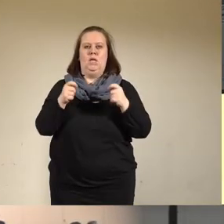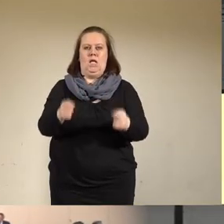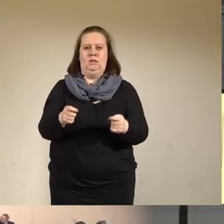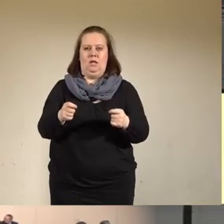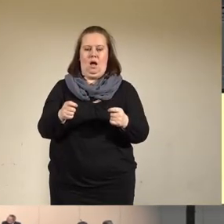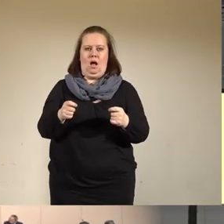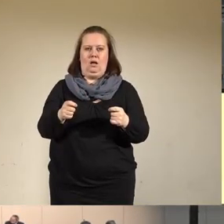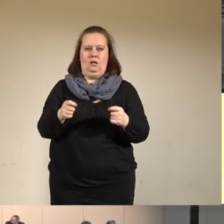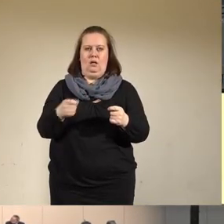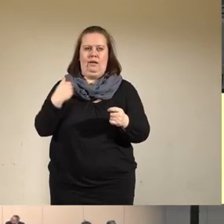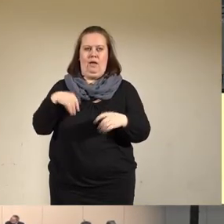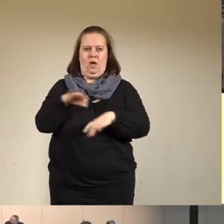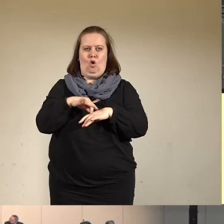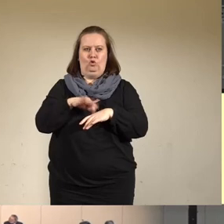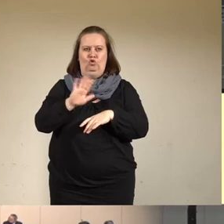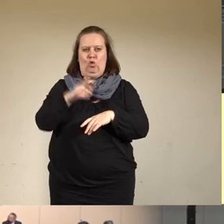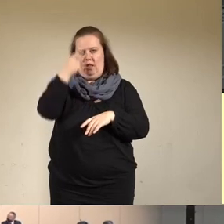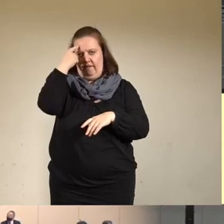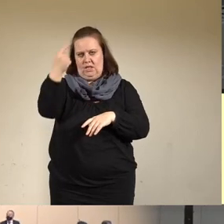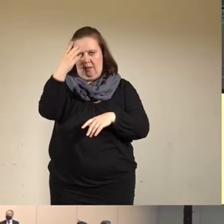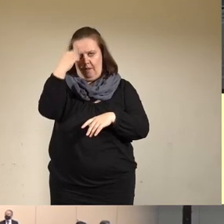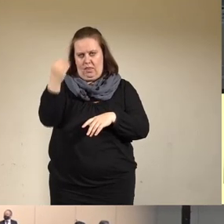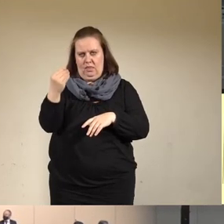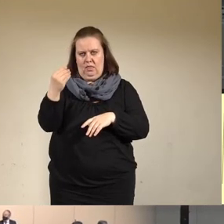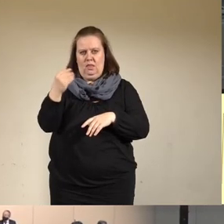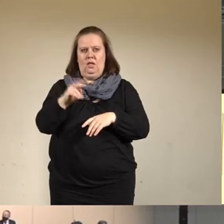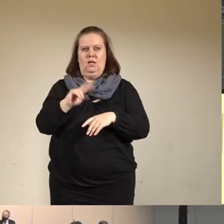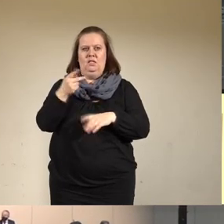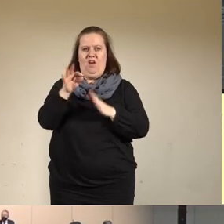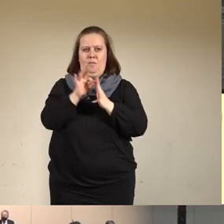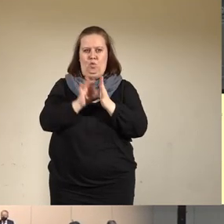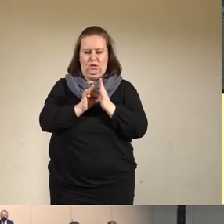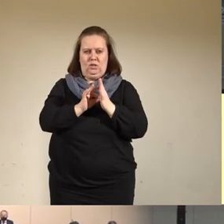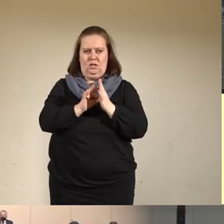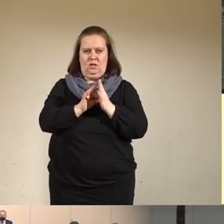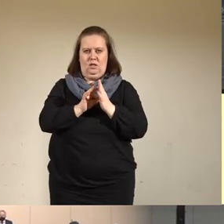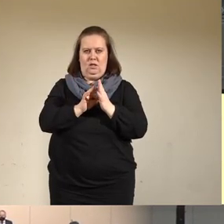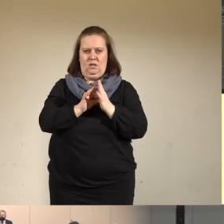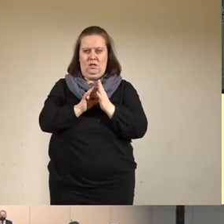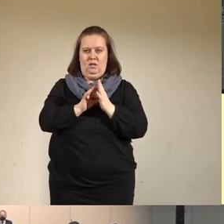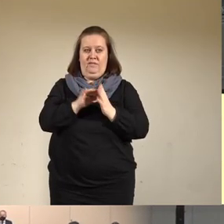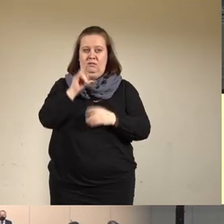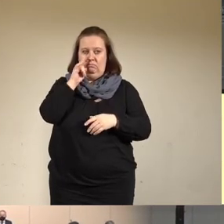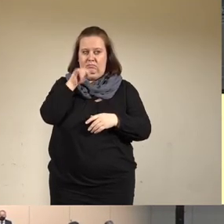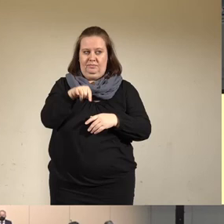Änderungsantrag Herr Dr. Schulte-Wissermann in der Zwei-Punkte-Fassung. Wer